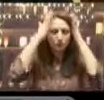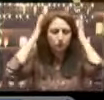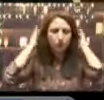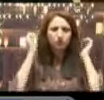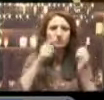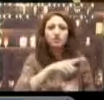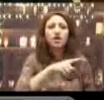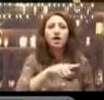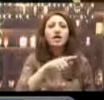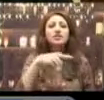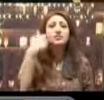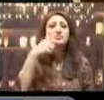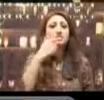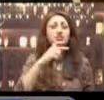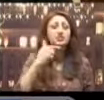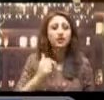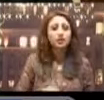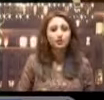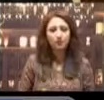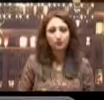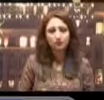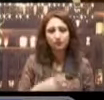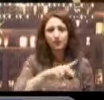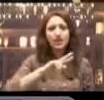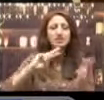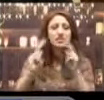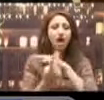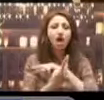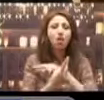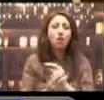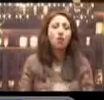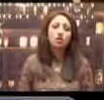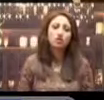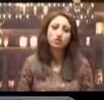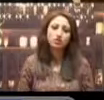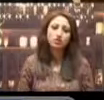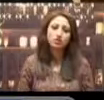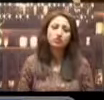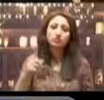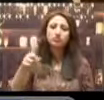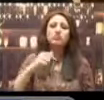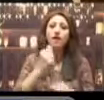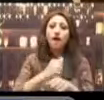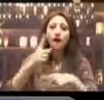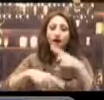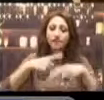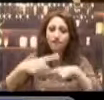لو حبيت ان انا اقوله ان هو تحول الى افعال، الى